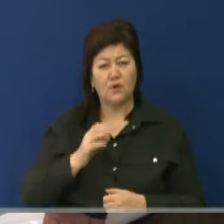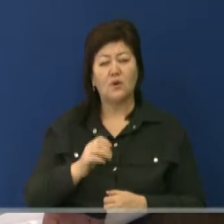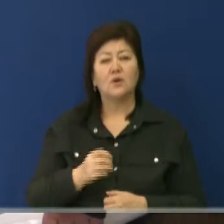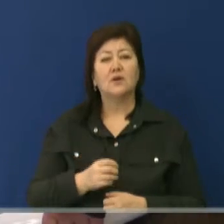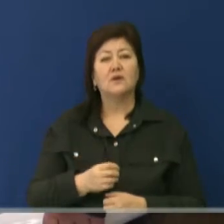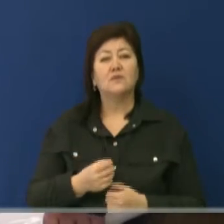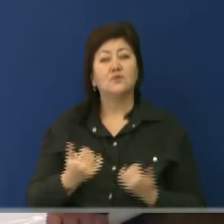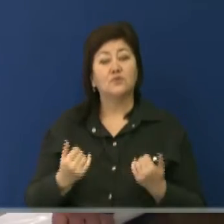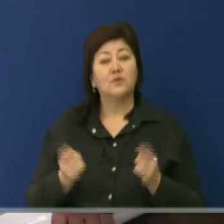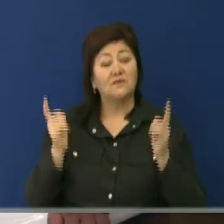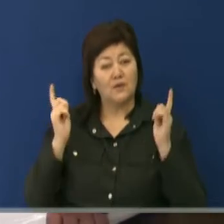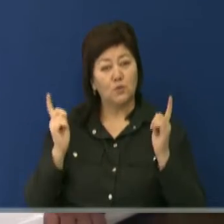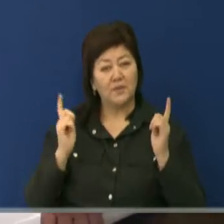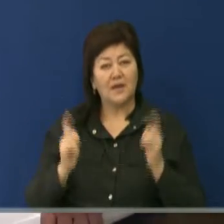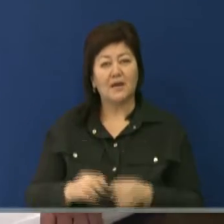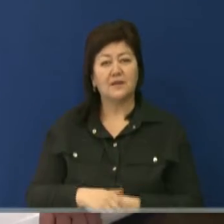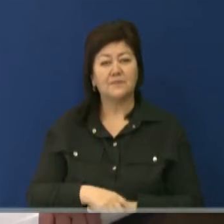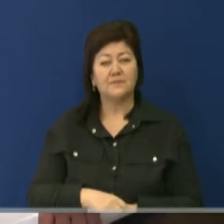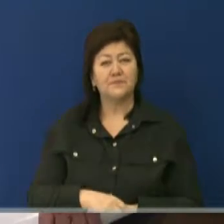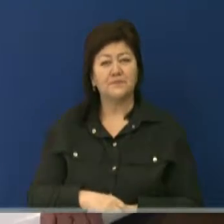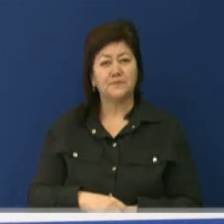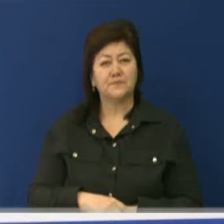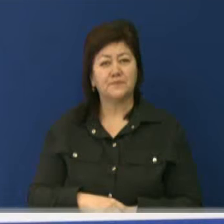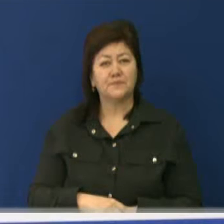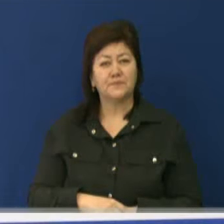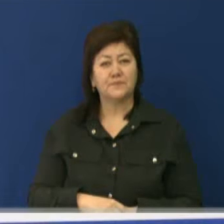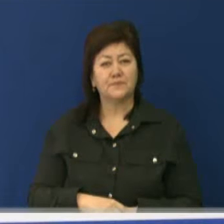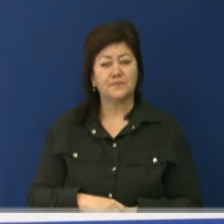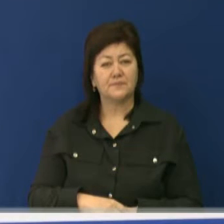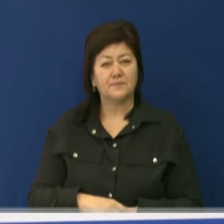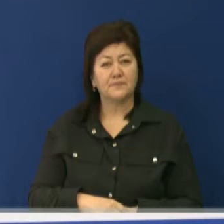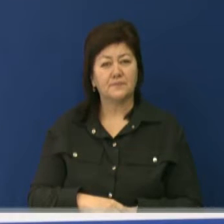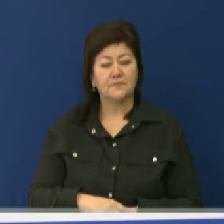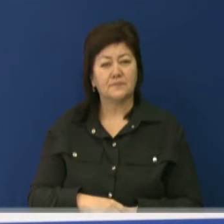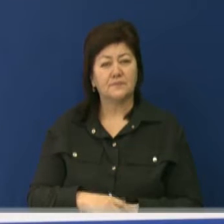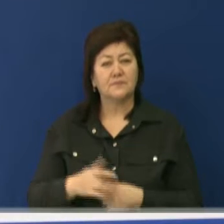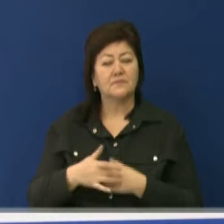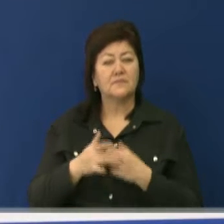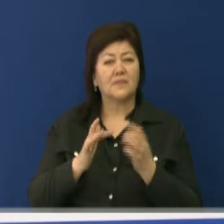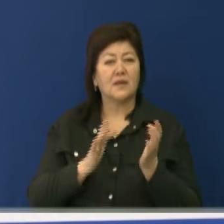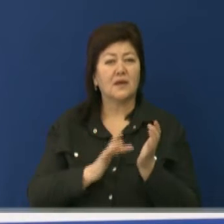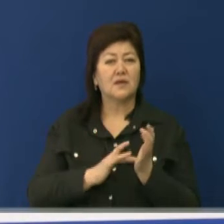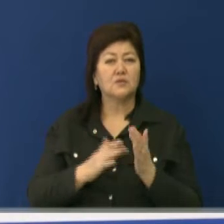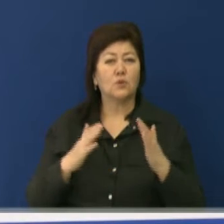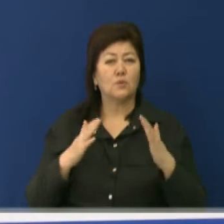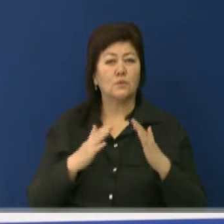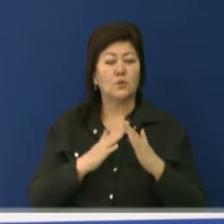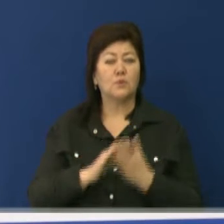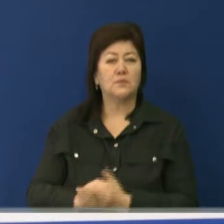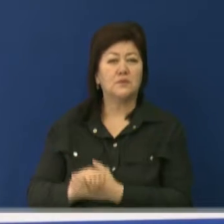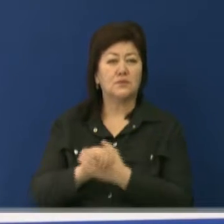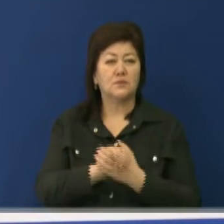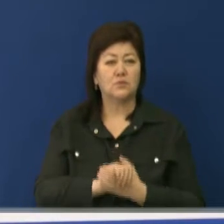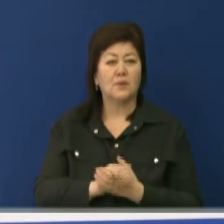қызы, Сауле Байғалиева, Елжан Мағзумов, Семей телеарнасы. Қалалық достық үйінде Семей ядролық сынақ